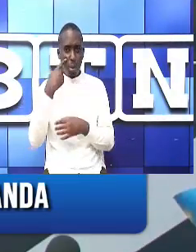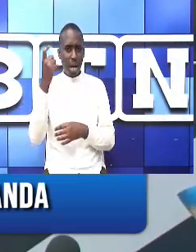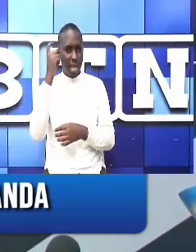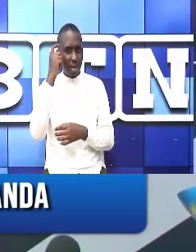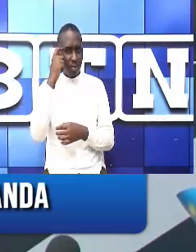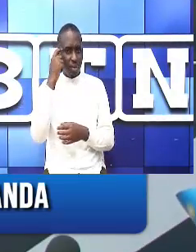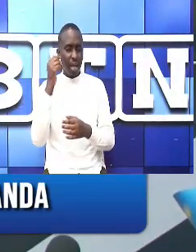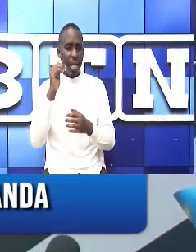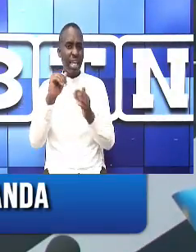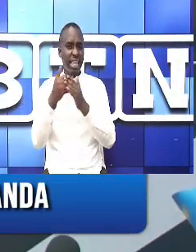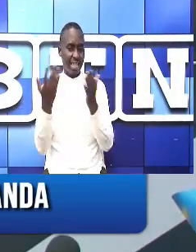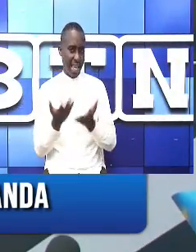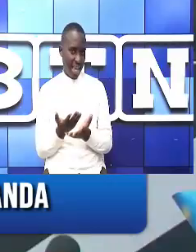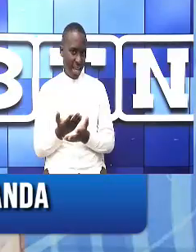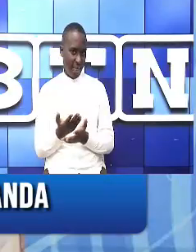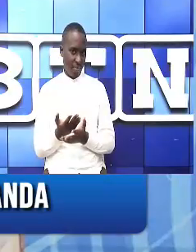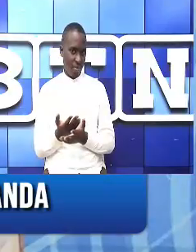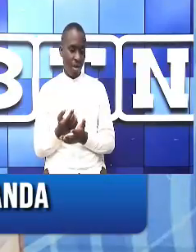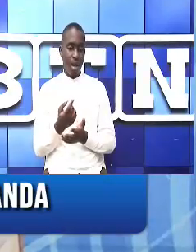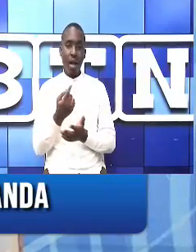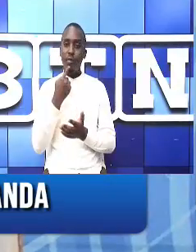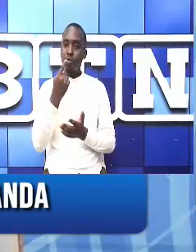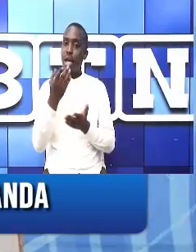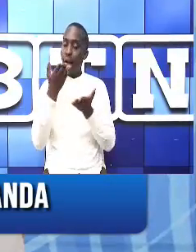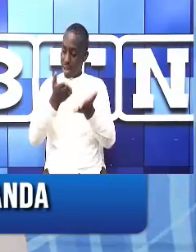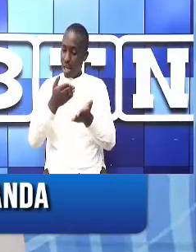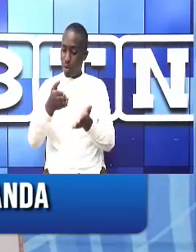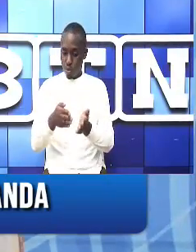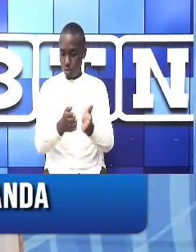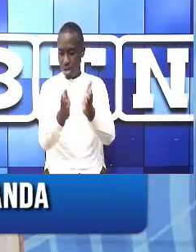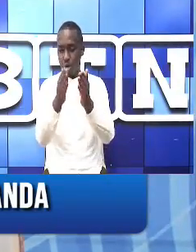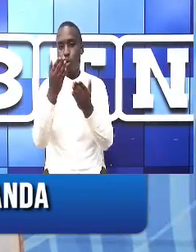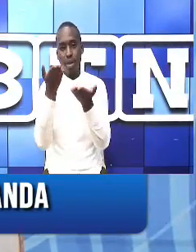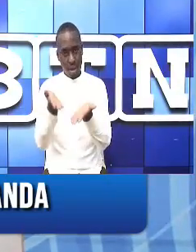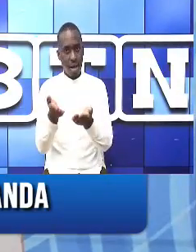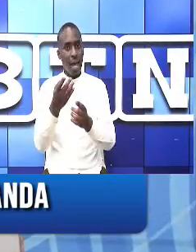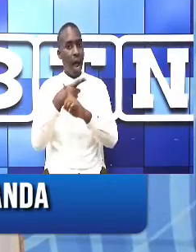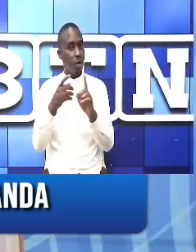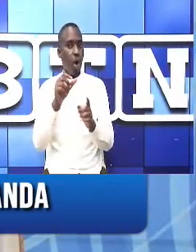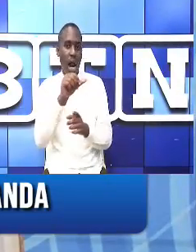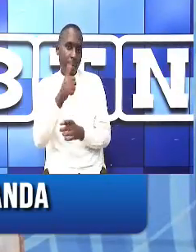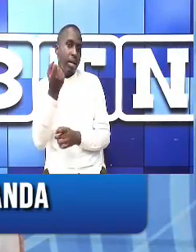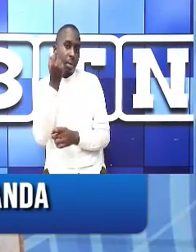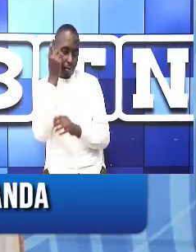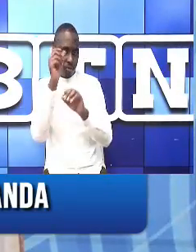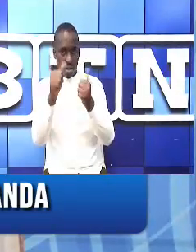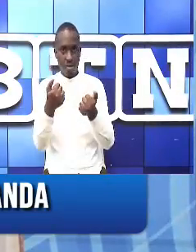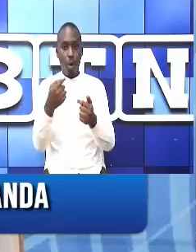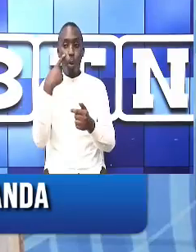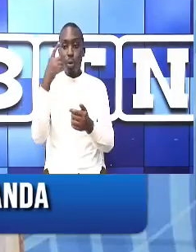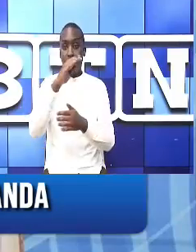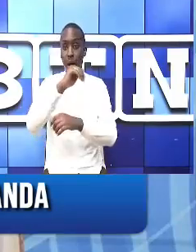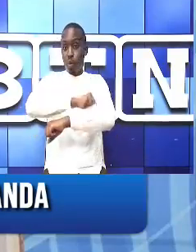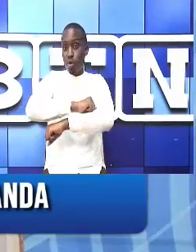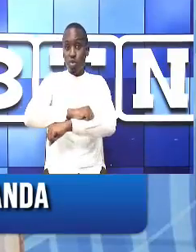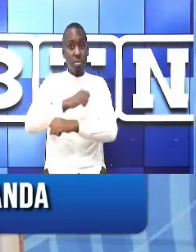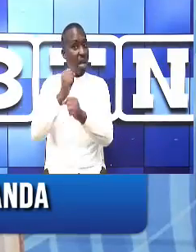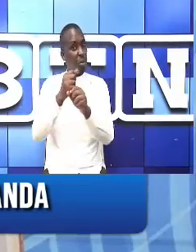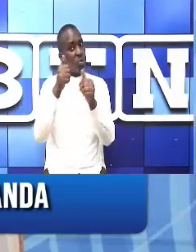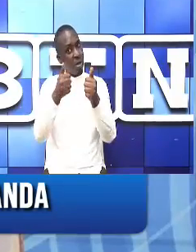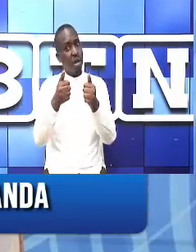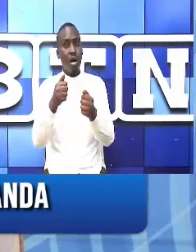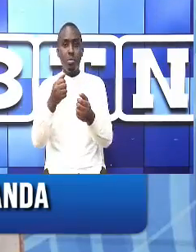kihe kigero mu by'ukuri kambe ngo haracyari urugendo hari abamaze kubyumva rwose ubona niyo ugeze mu bigo byawe ubona hari icyakozwe ku bushobozi buke